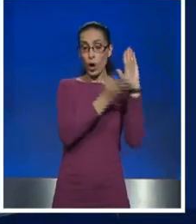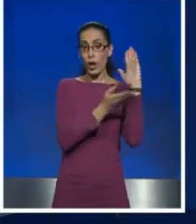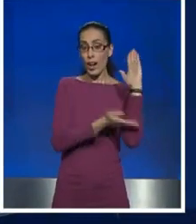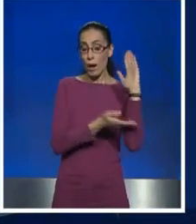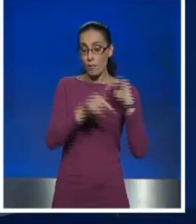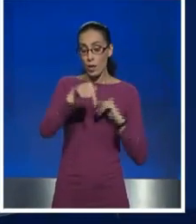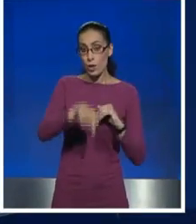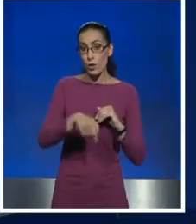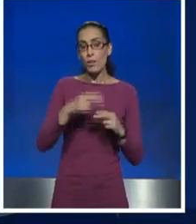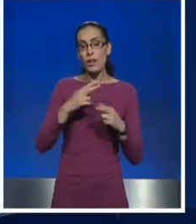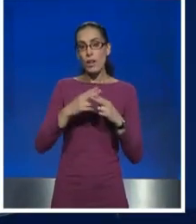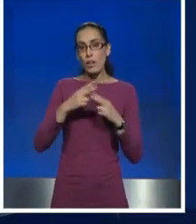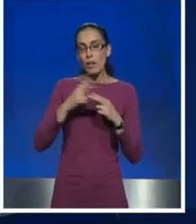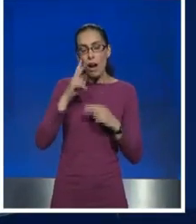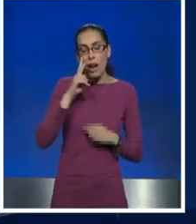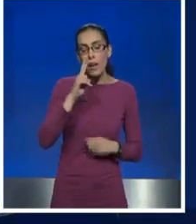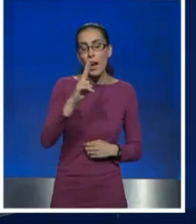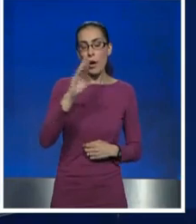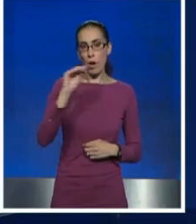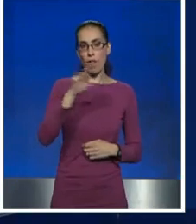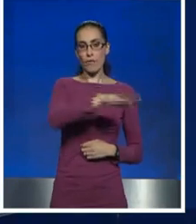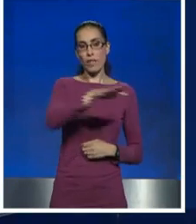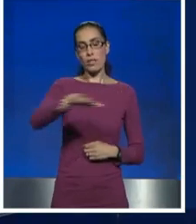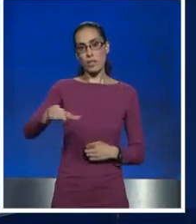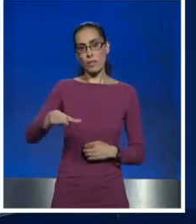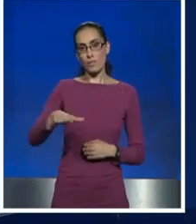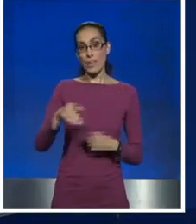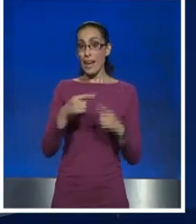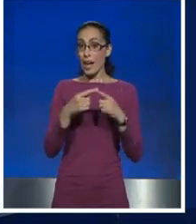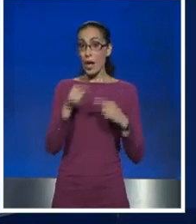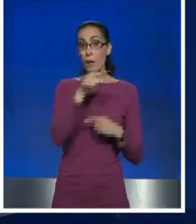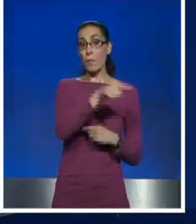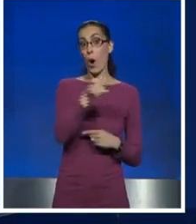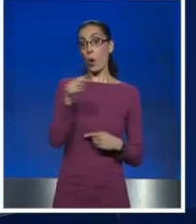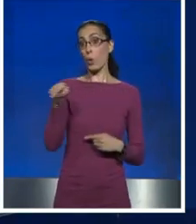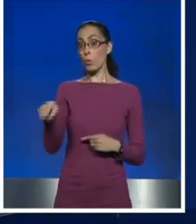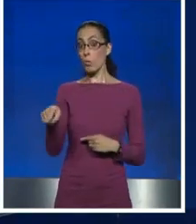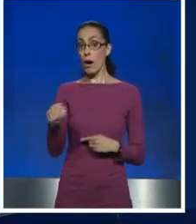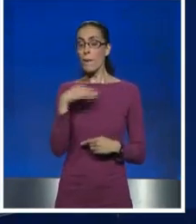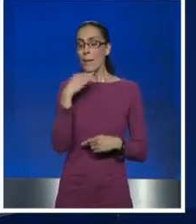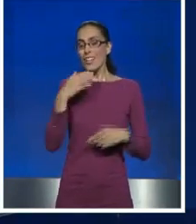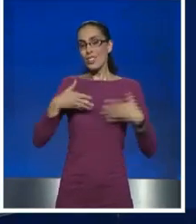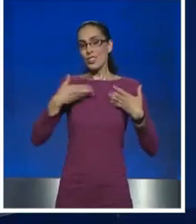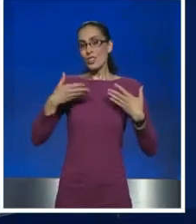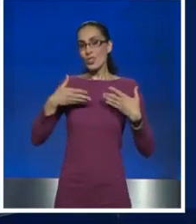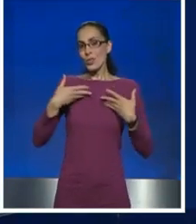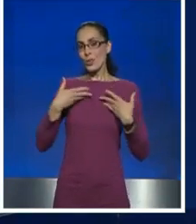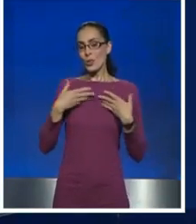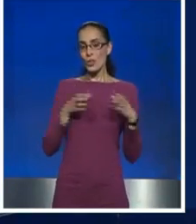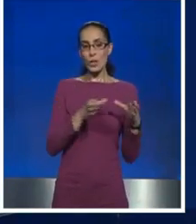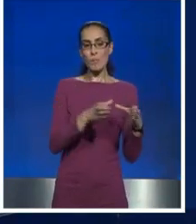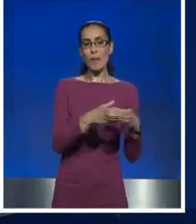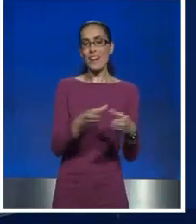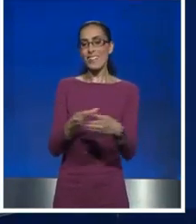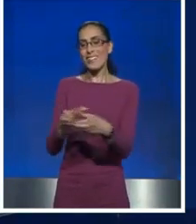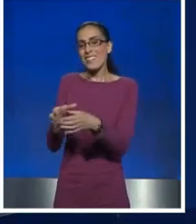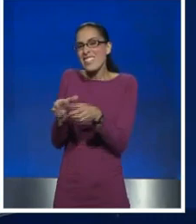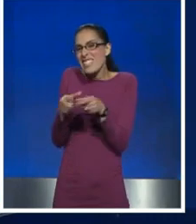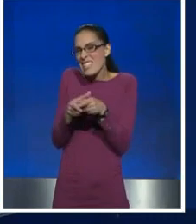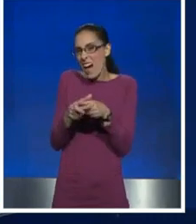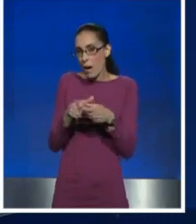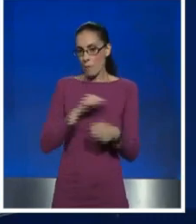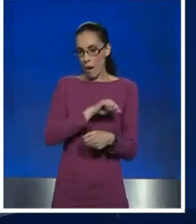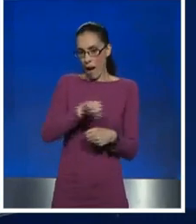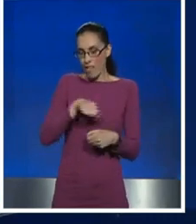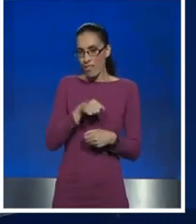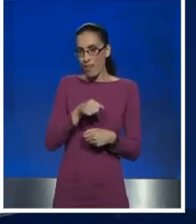ħafna iktar nies. Imma ma jridux lill-partiti l-oħra jidru u jinstemaw, iridu